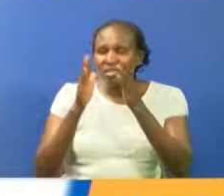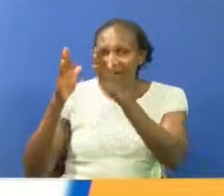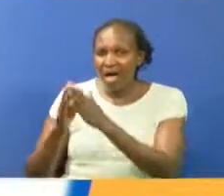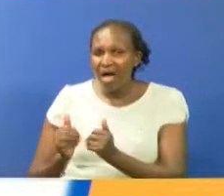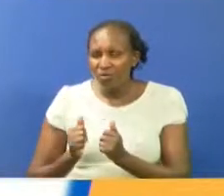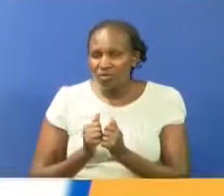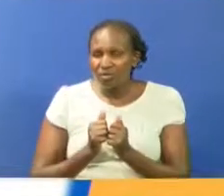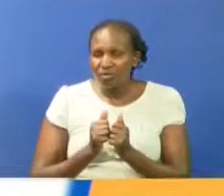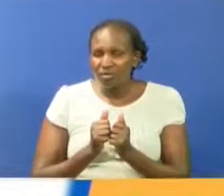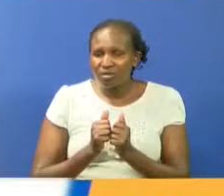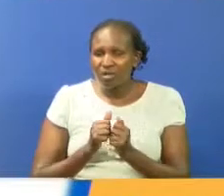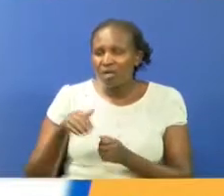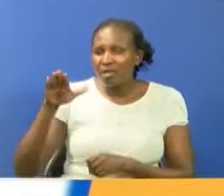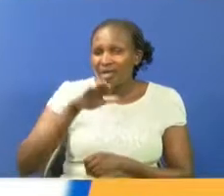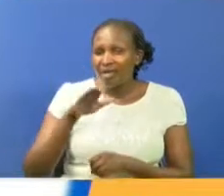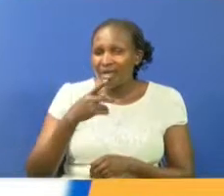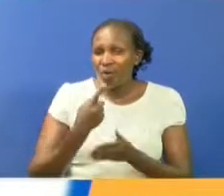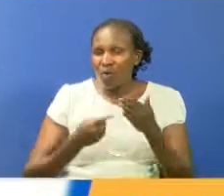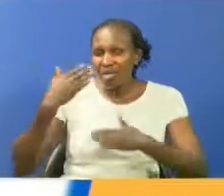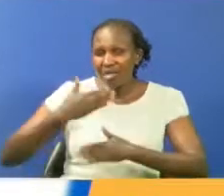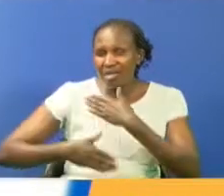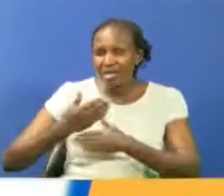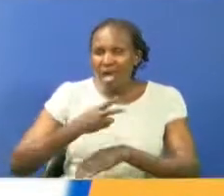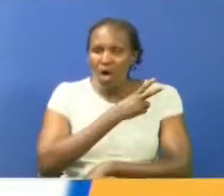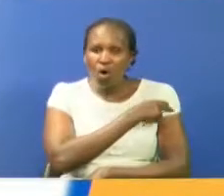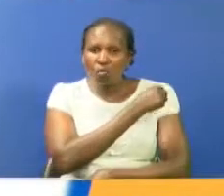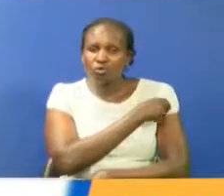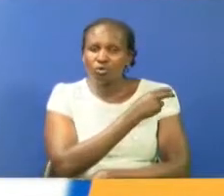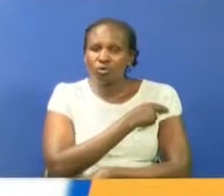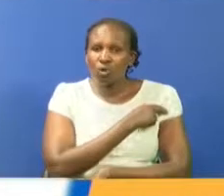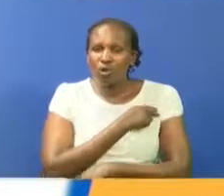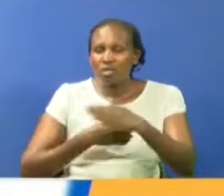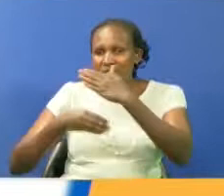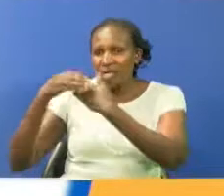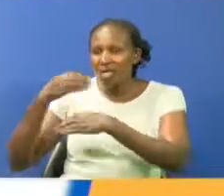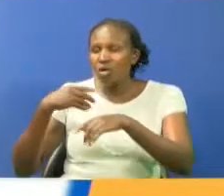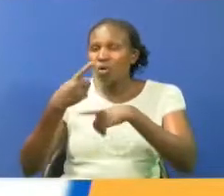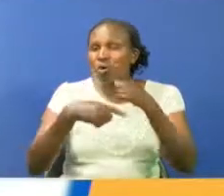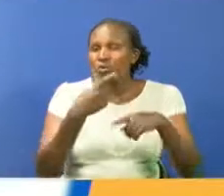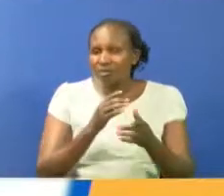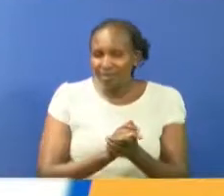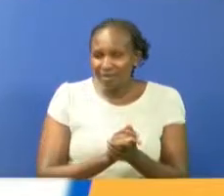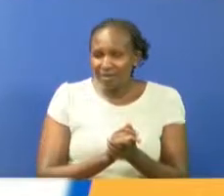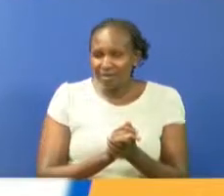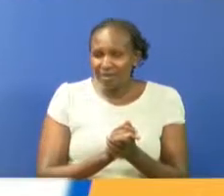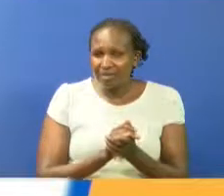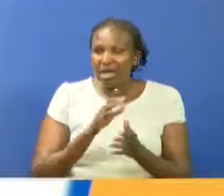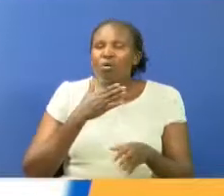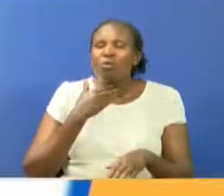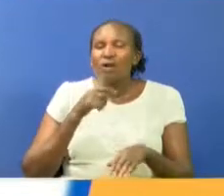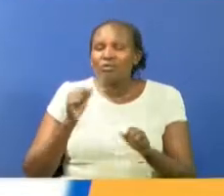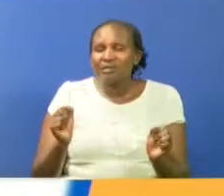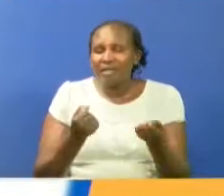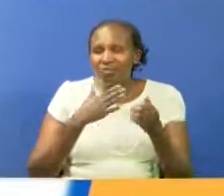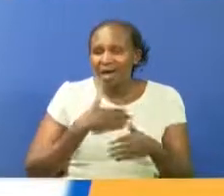Patrick Kaemba. Ni makazi ambayo yako karibu na hospitali ya rufaa ambapo shughuli za ujenzi zinaendelea. Wakati mimi nenda kuokoa vitu vyangu kwa nyumba,